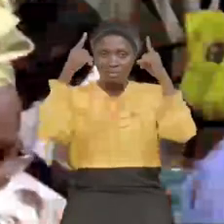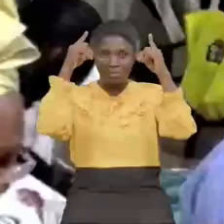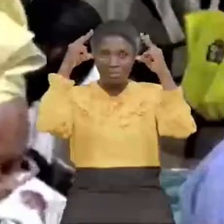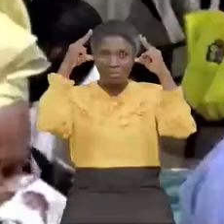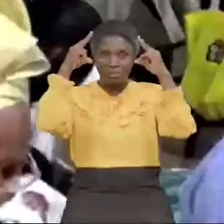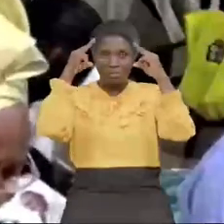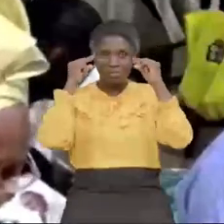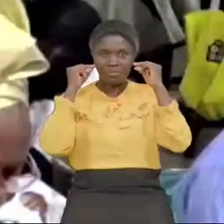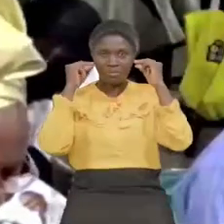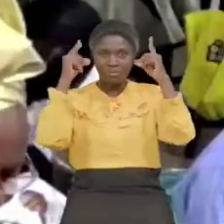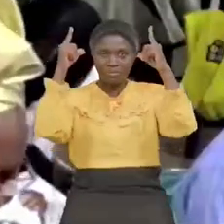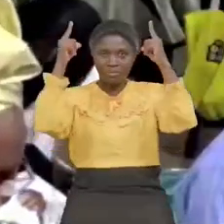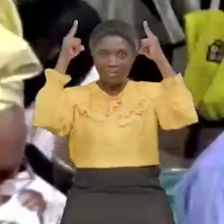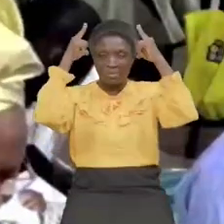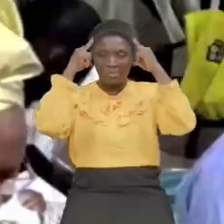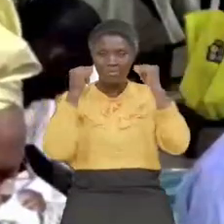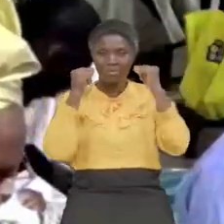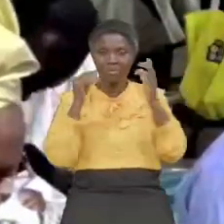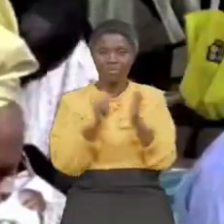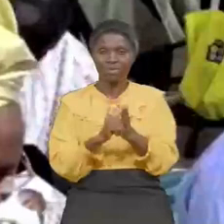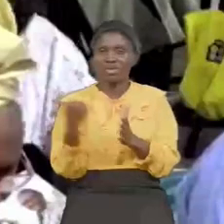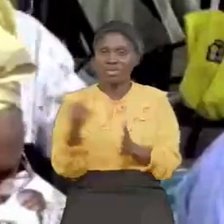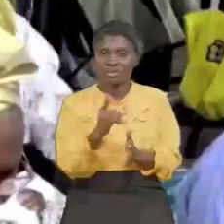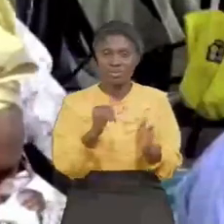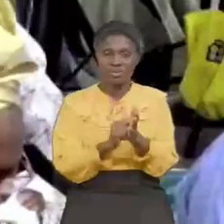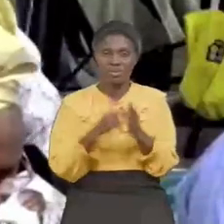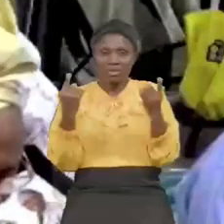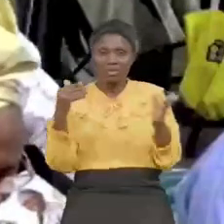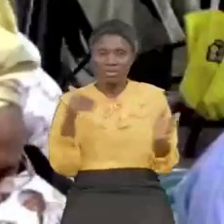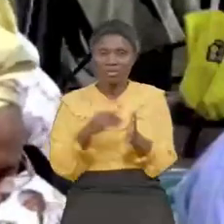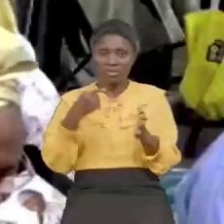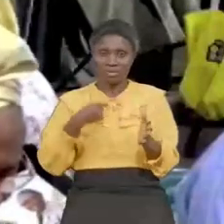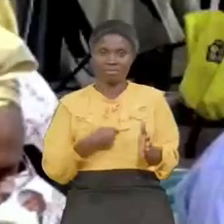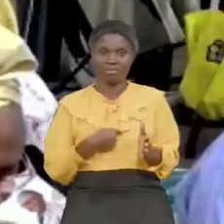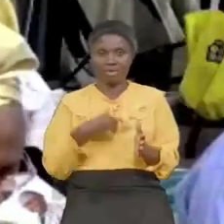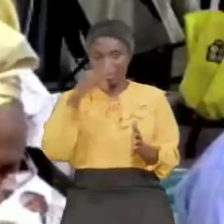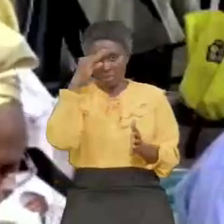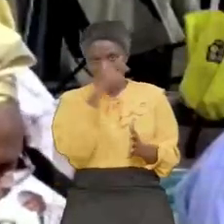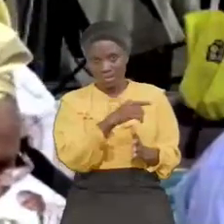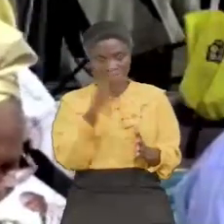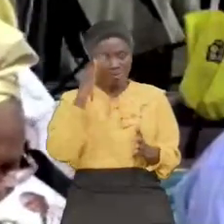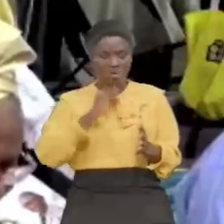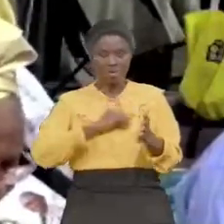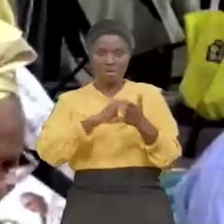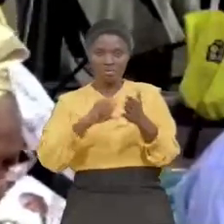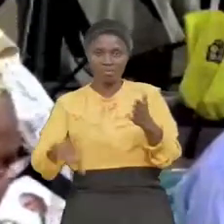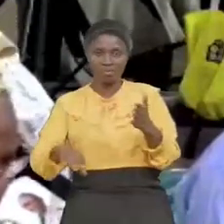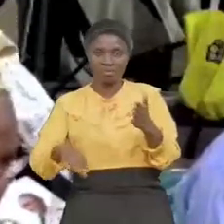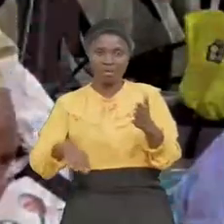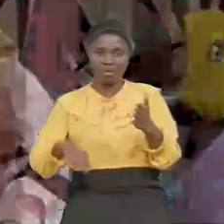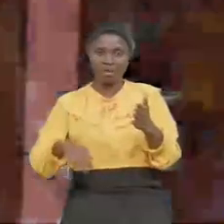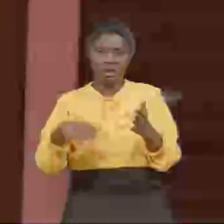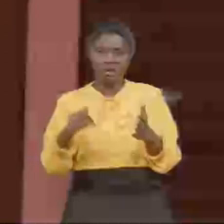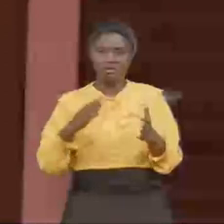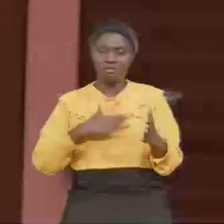qui a péché contre moi que j'effacerai de mon livre. Il n'était plus